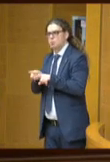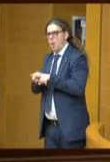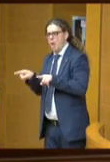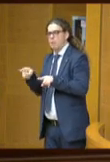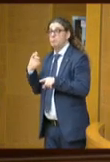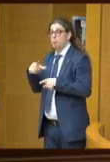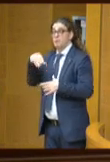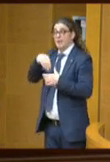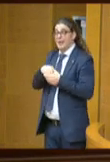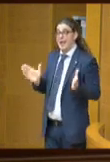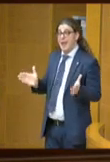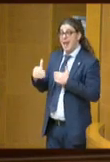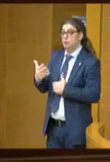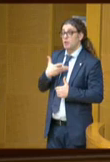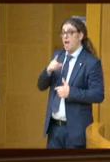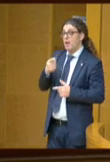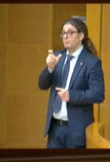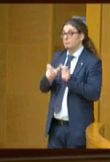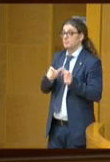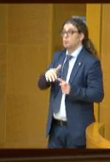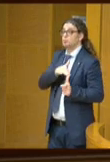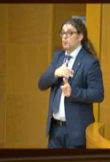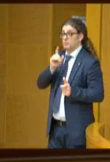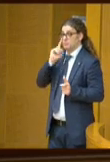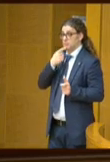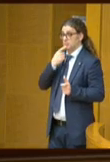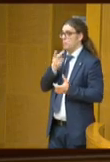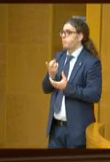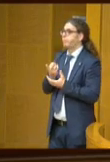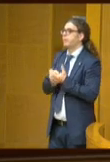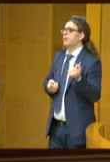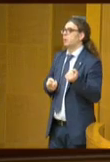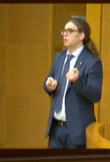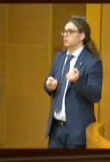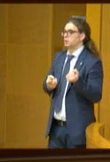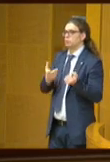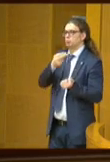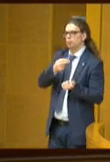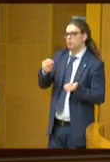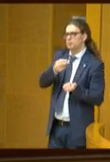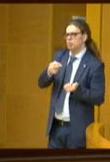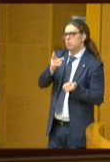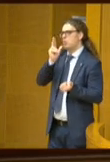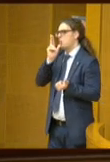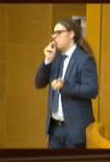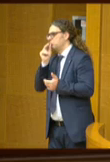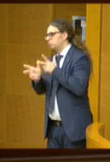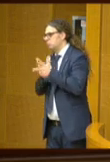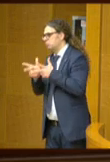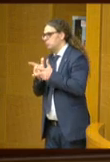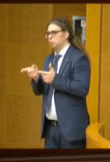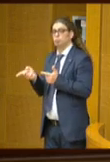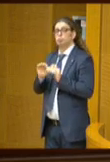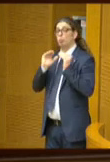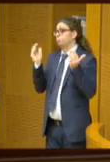Si utilizza il bilinguismo, quindi tanto i ragazzi sordi possono utilizzare la lingua dei segni, quanto anche gli